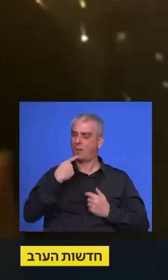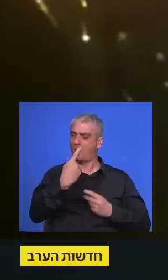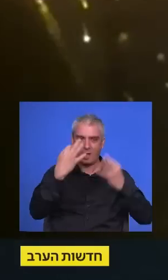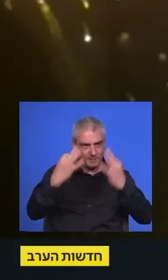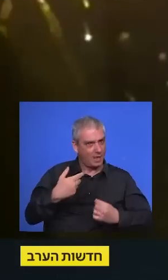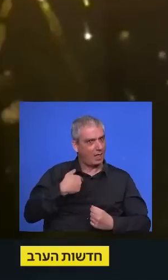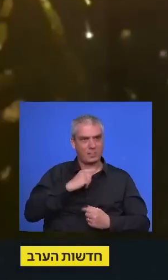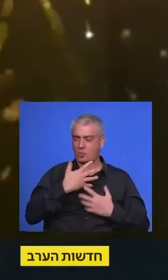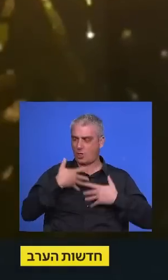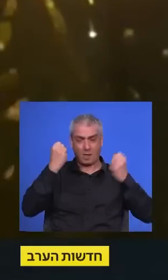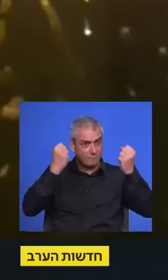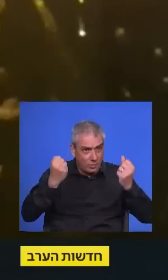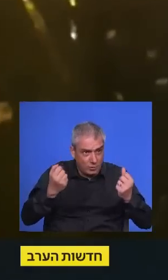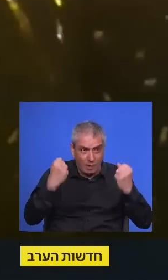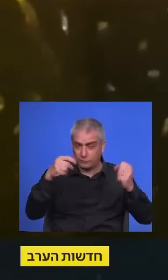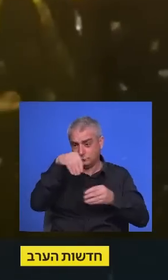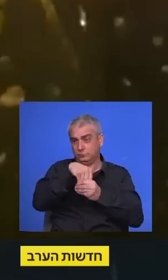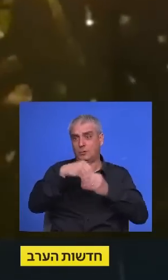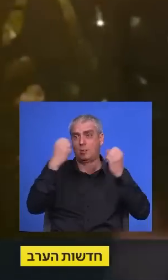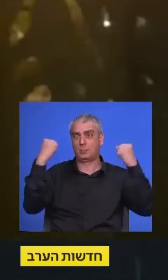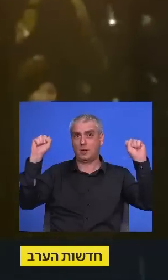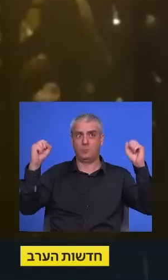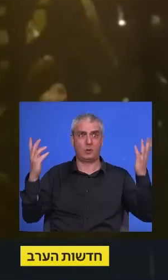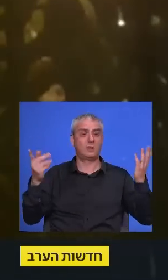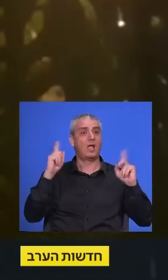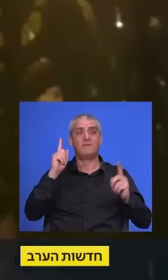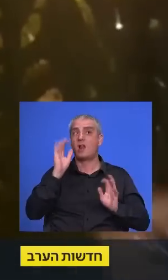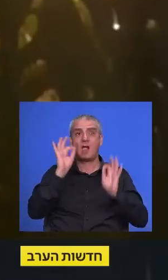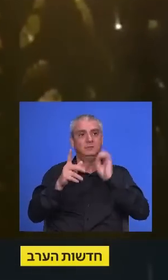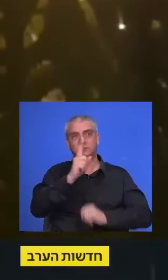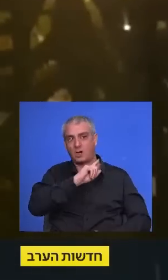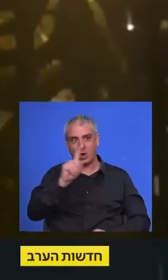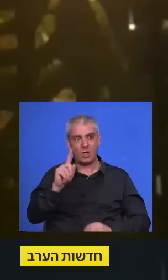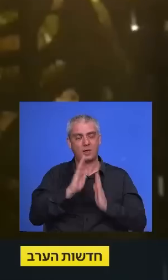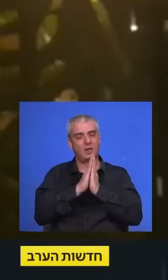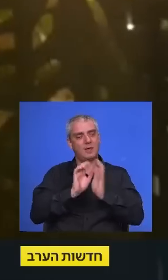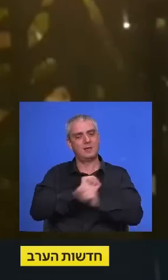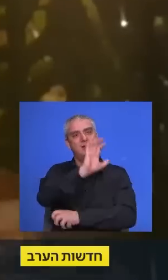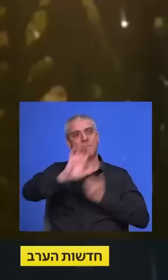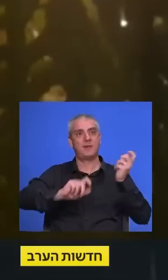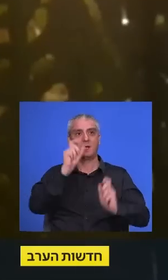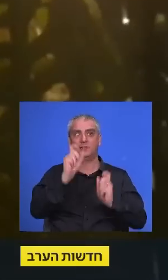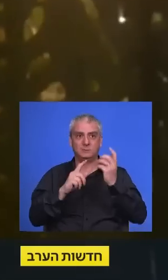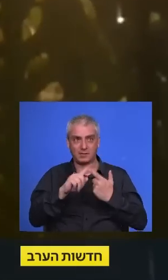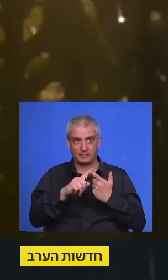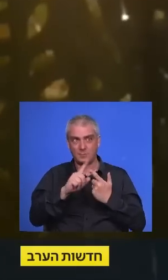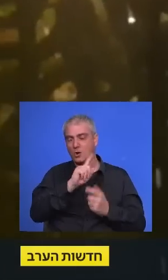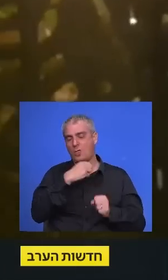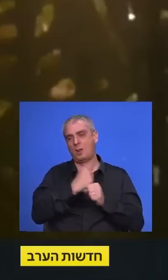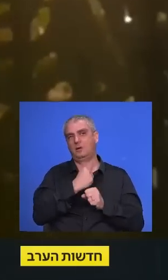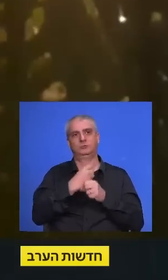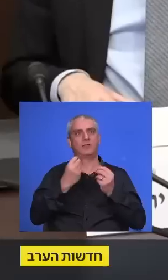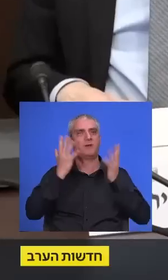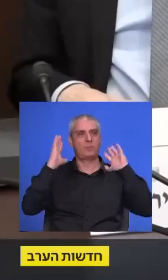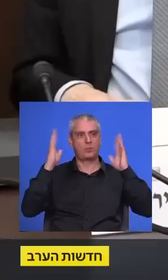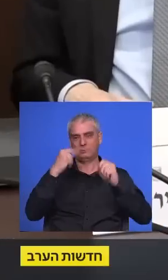לא נבלים מהפגנות, הפגנות זה חלק מהדמוקרטיה, אבל לא להסתה, לא לקריאה למרי אזרחי, לא לעשות את הדברים הנוראים